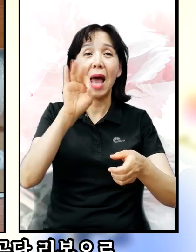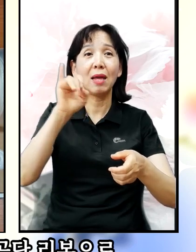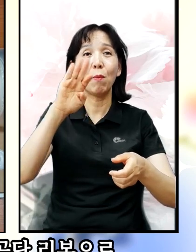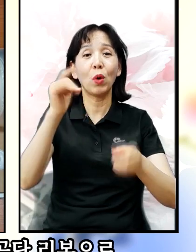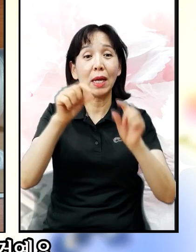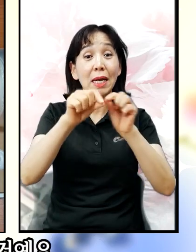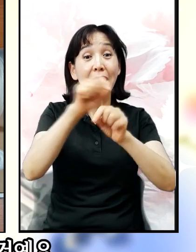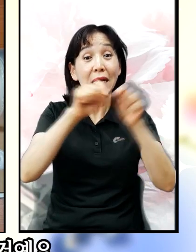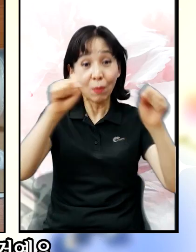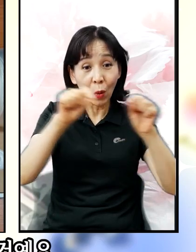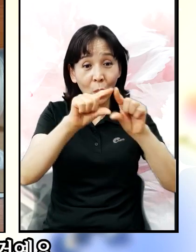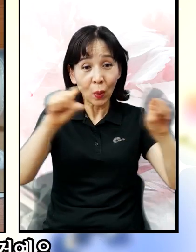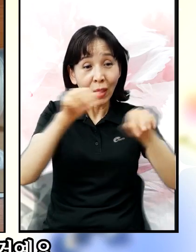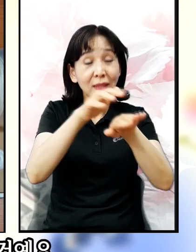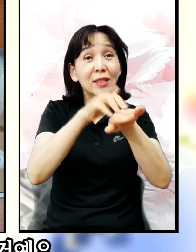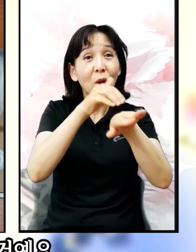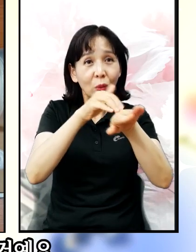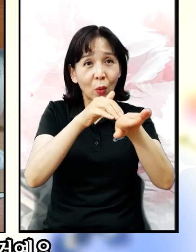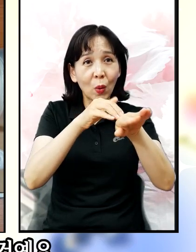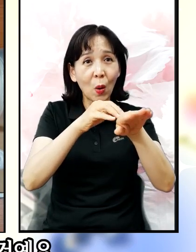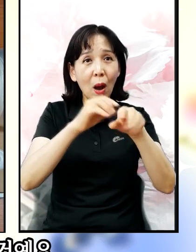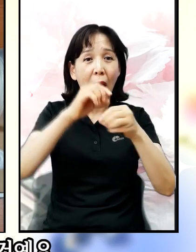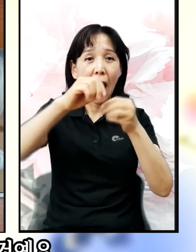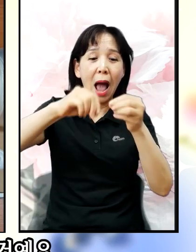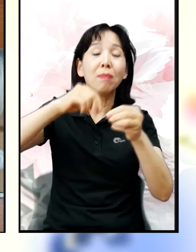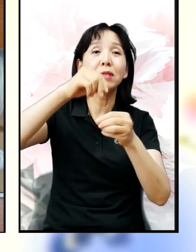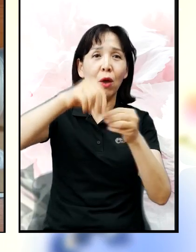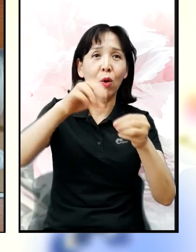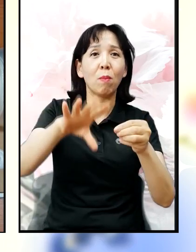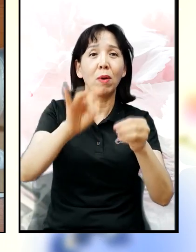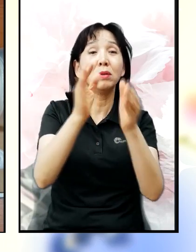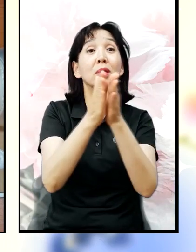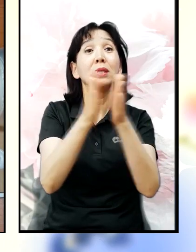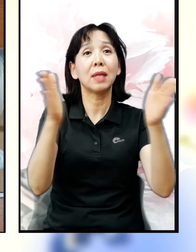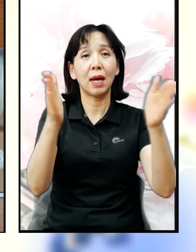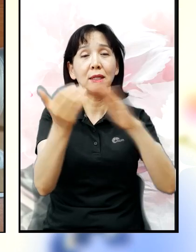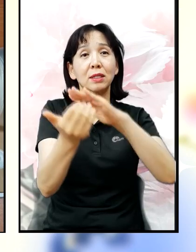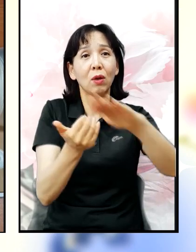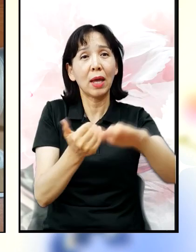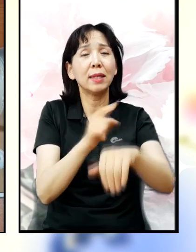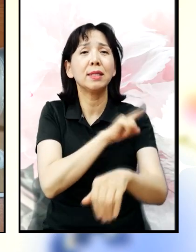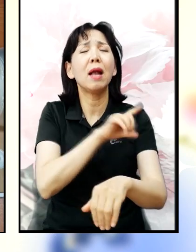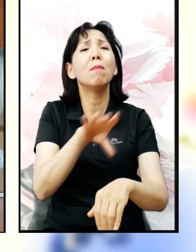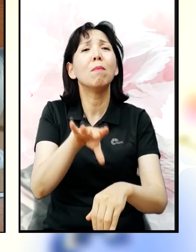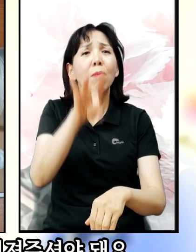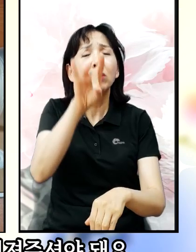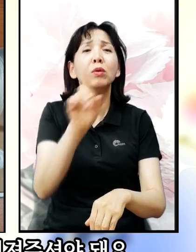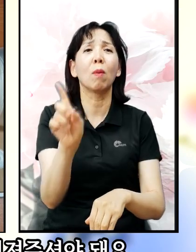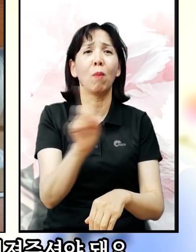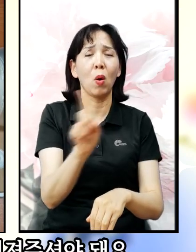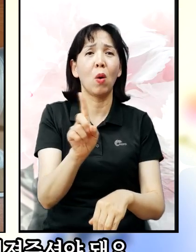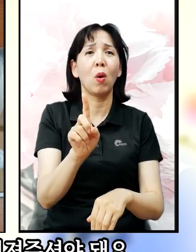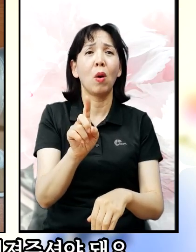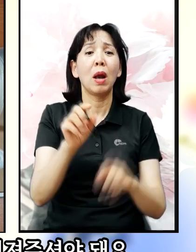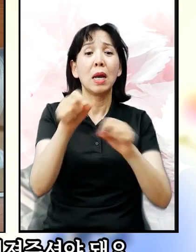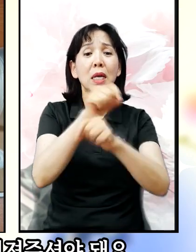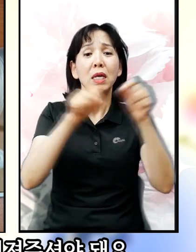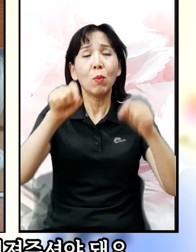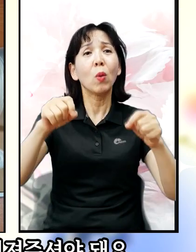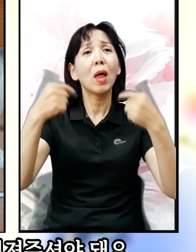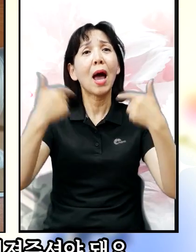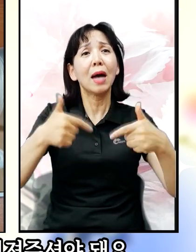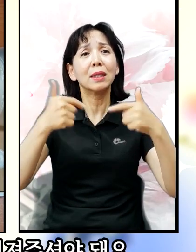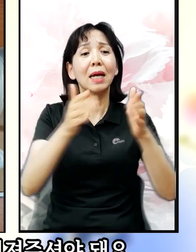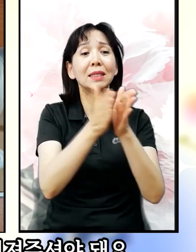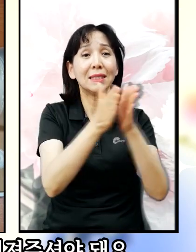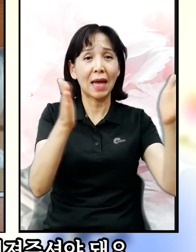공단 리본으로 얘를 이렇게 감싸 주도록 할 거예요. 먼저 시작하기 전에 제일 먼저 할 일은 리본은 항상